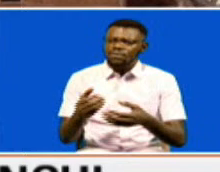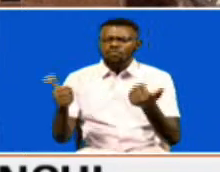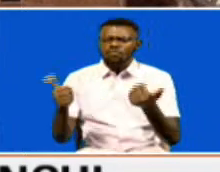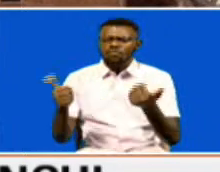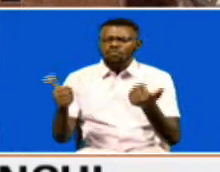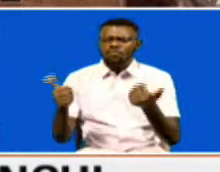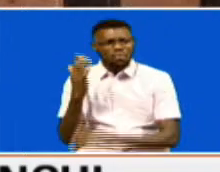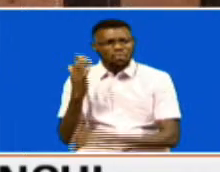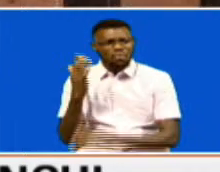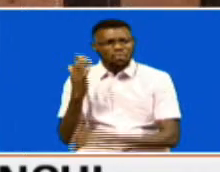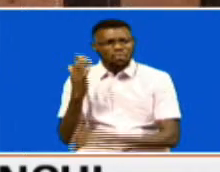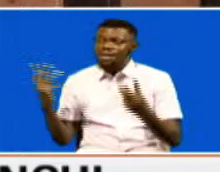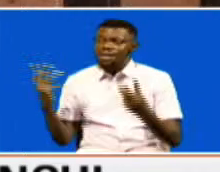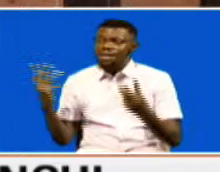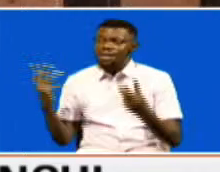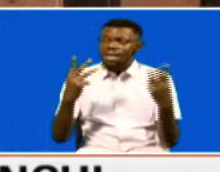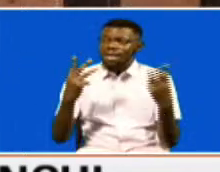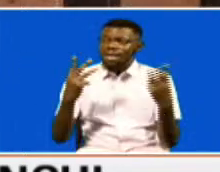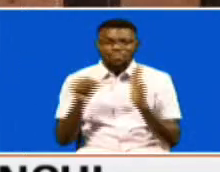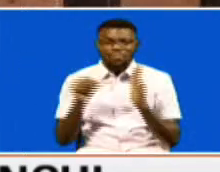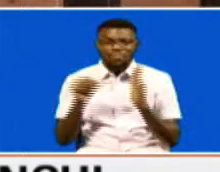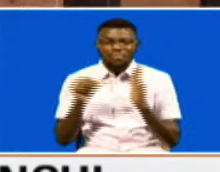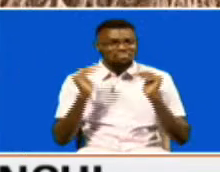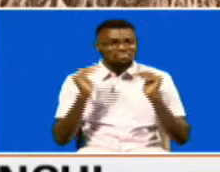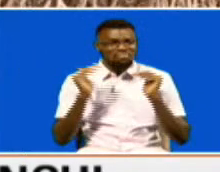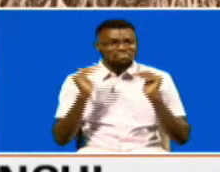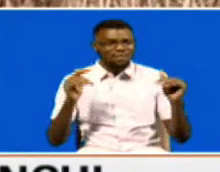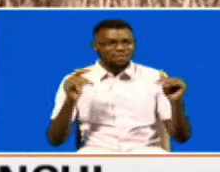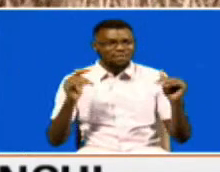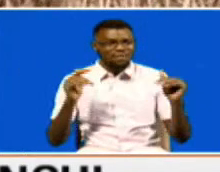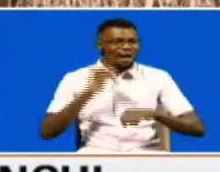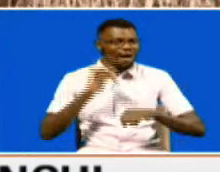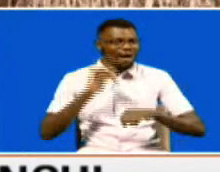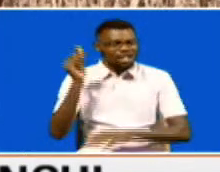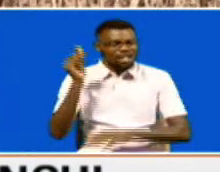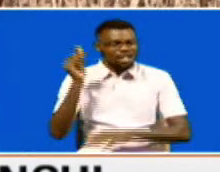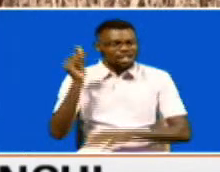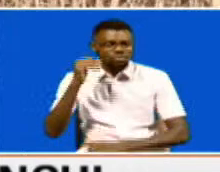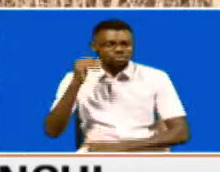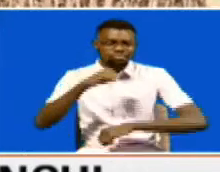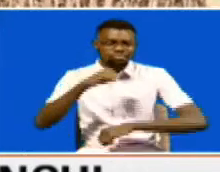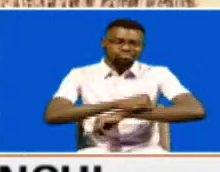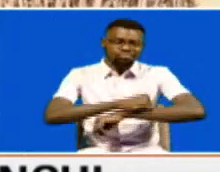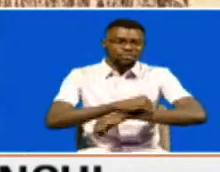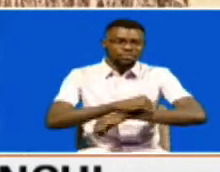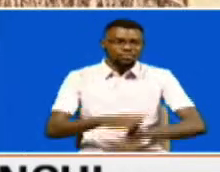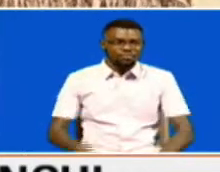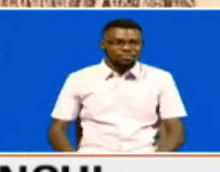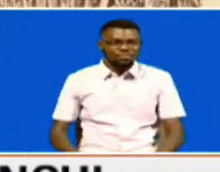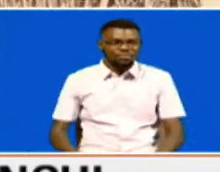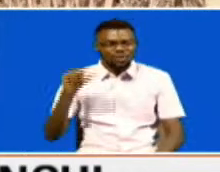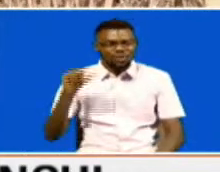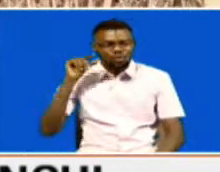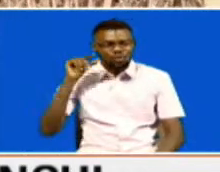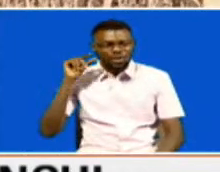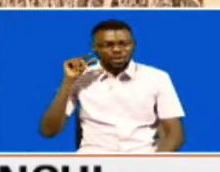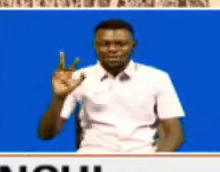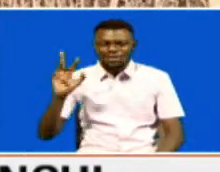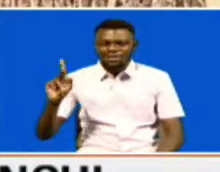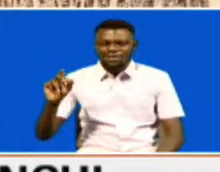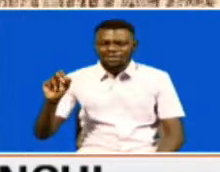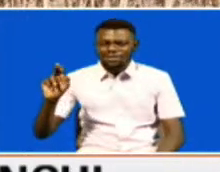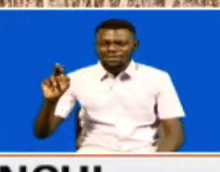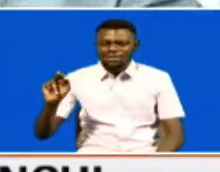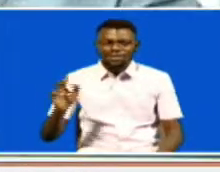ya anga haziathiri shughuli ya masomo nchini. Now there's no food, we don't cook for them. Gloria Milimo, KTN